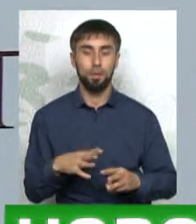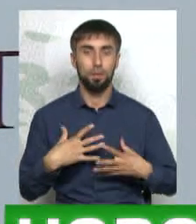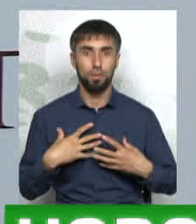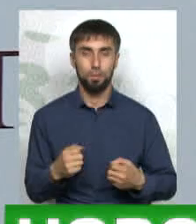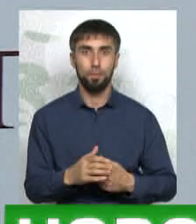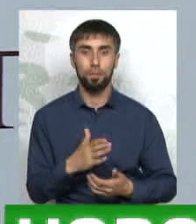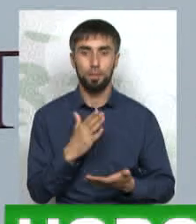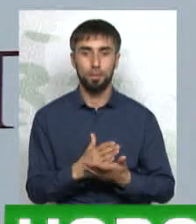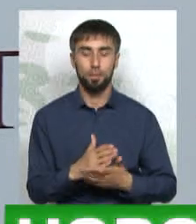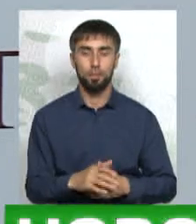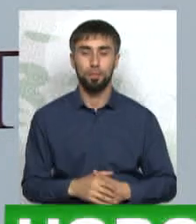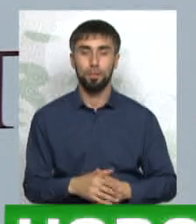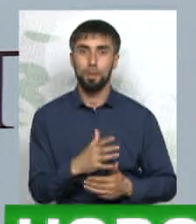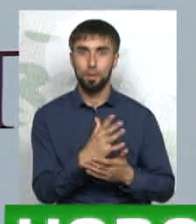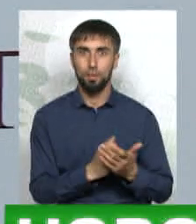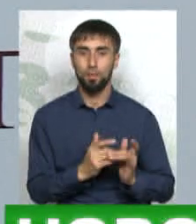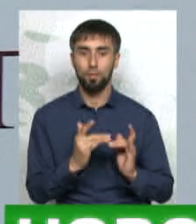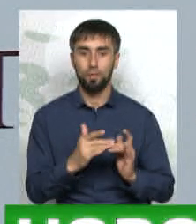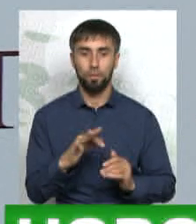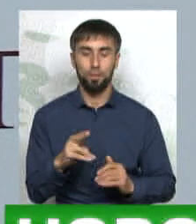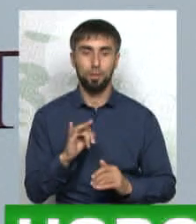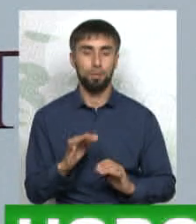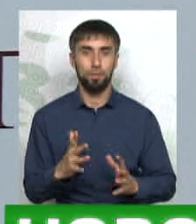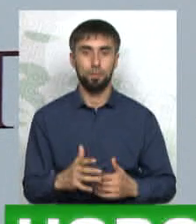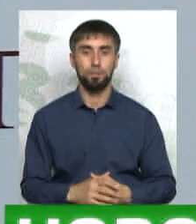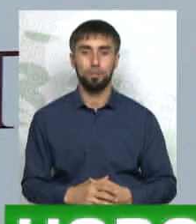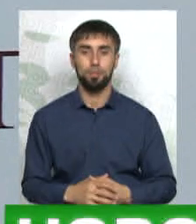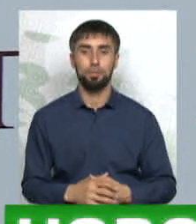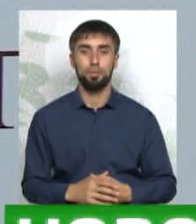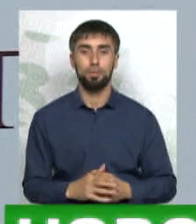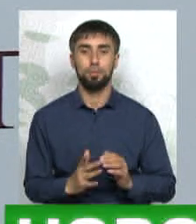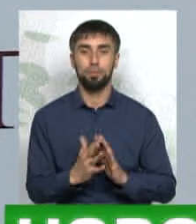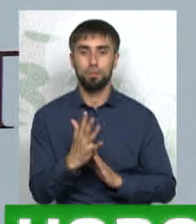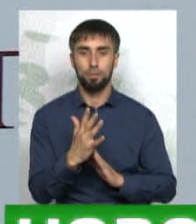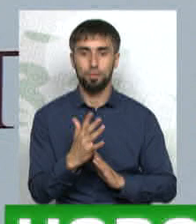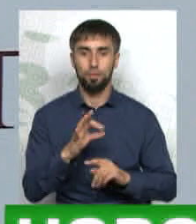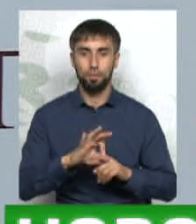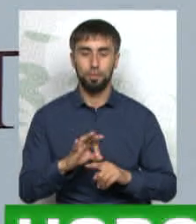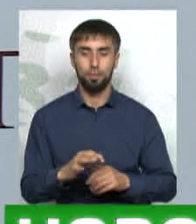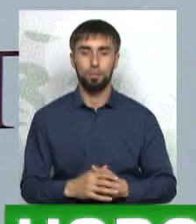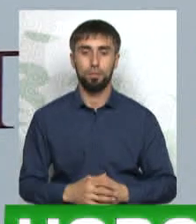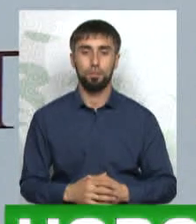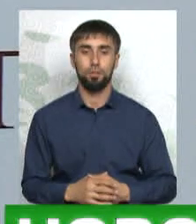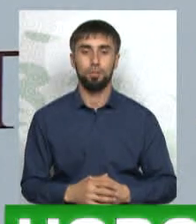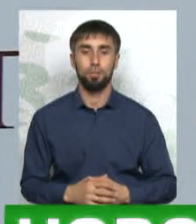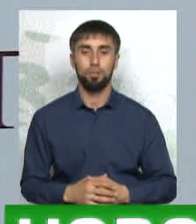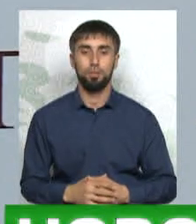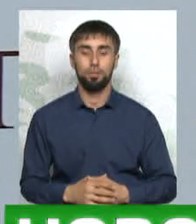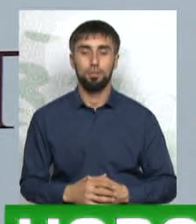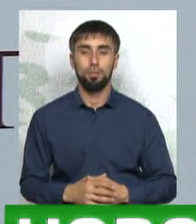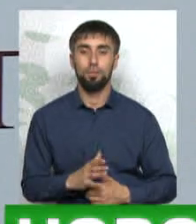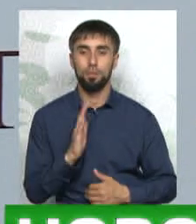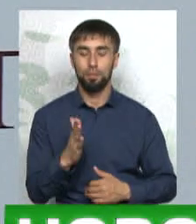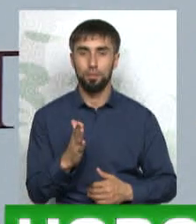здравоохранения, имеется резерв коечного фонда, и в случае подъема роста заболеваемости